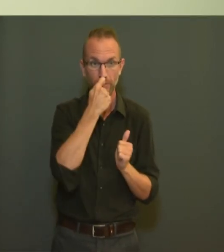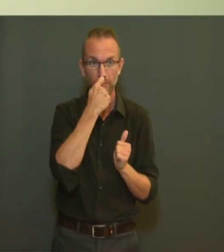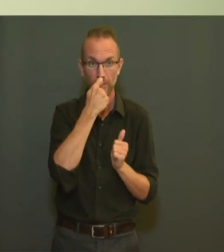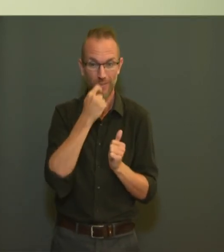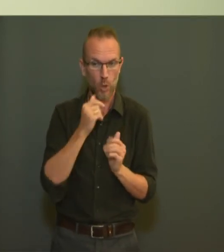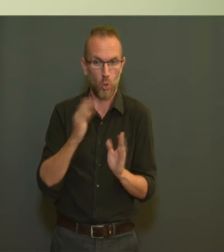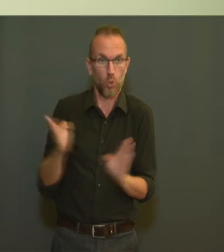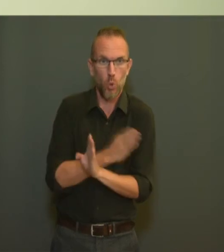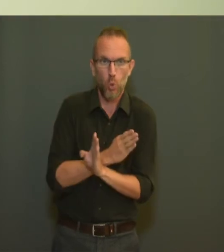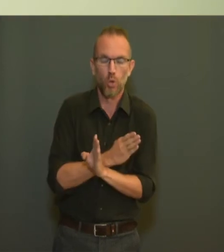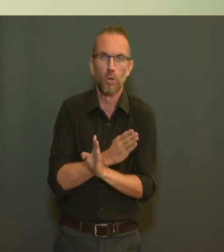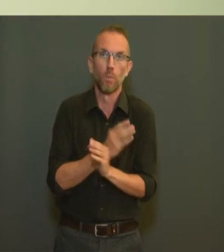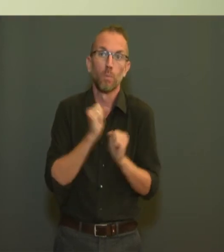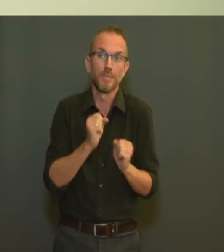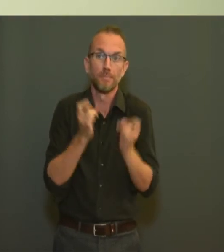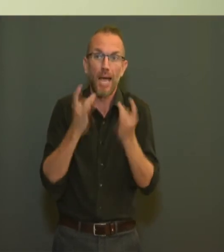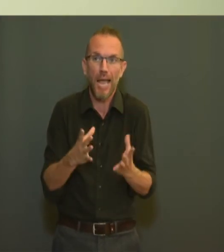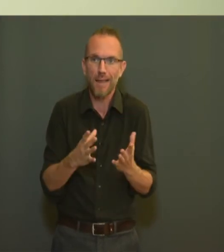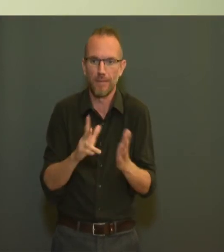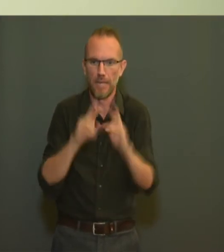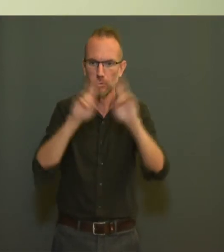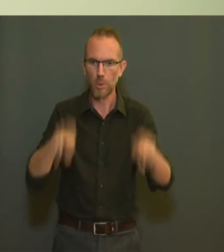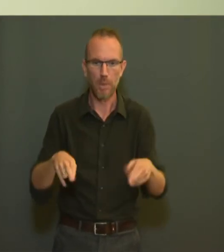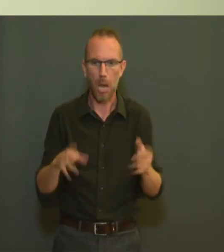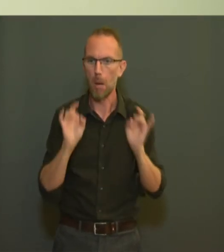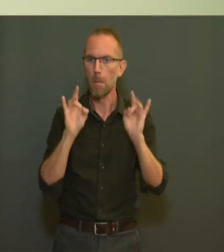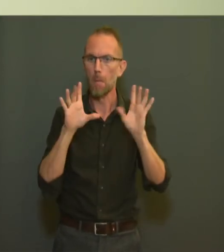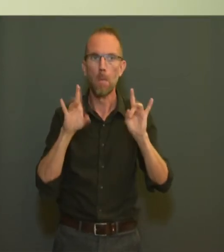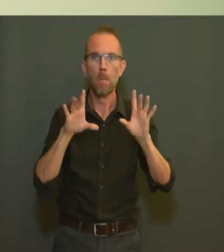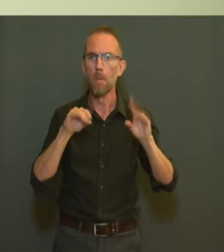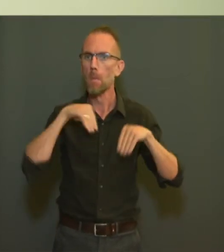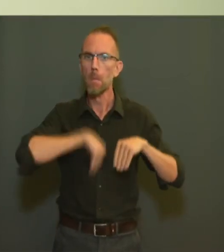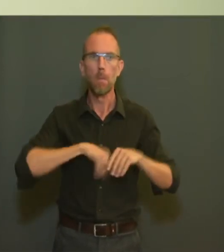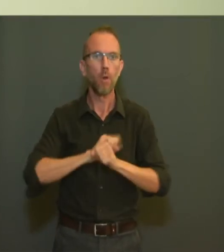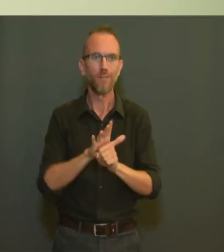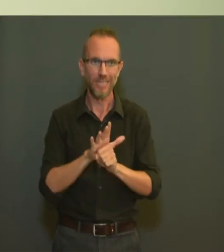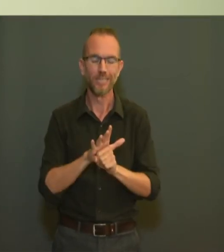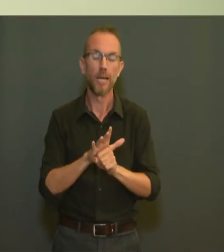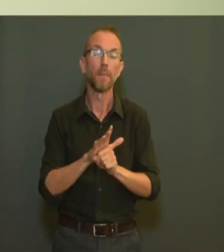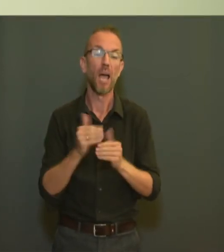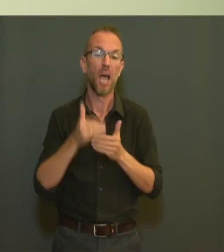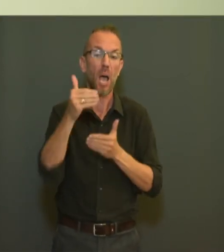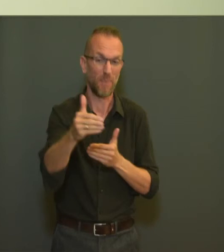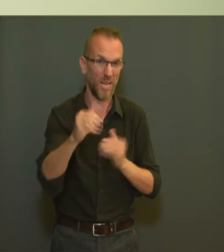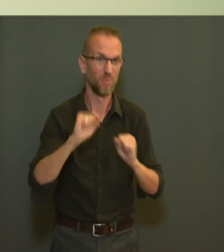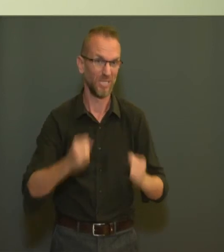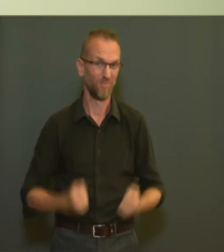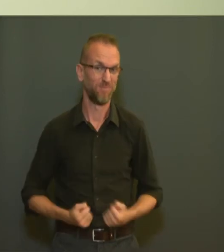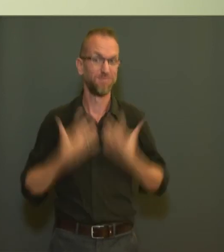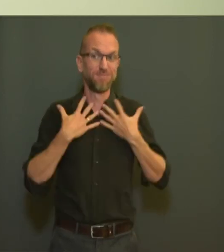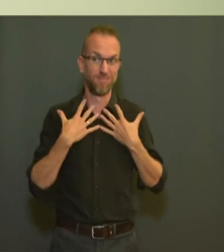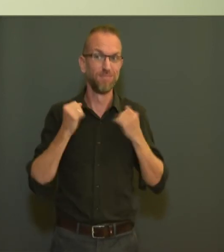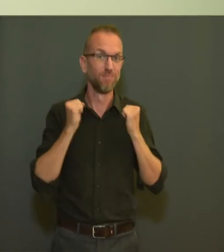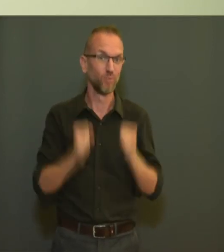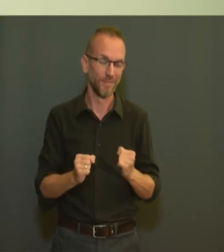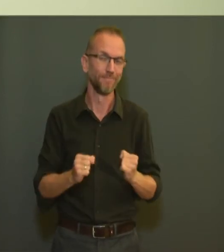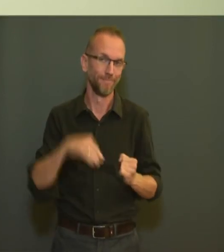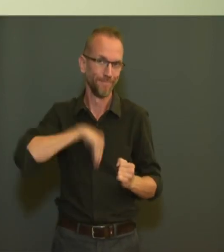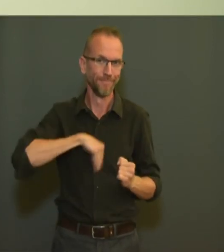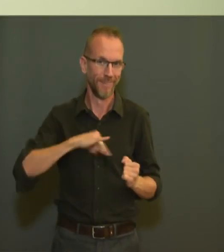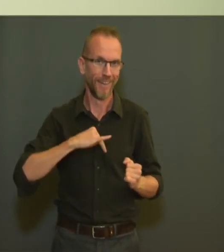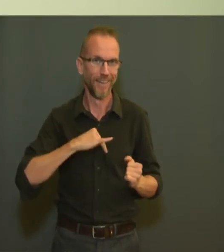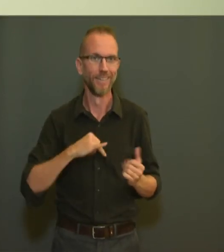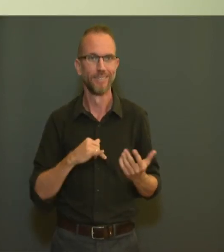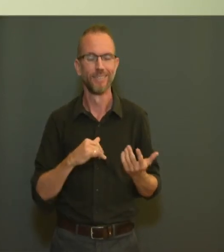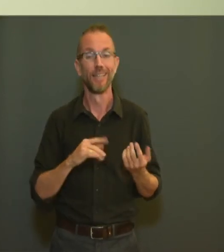être négatif parce qu'il y a trop peu de virus. Et c'est seulement dans la suite du décours que le virus va se révéler. Et donc, il est important